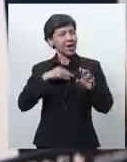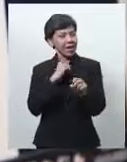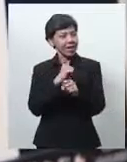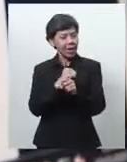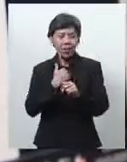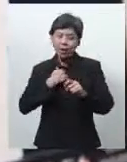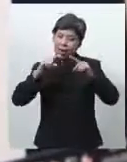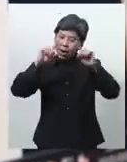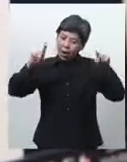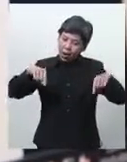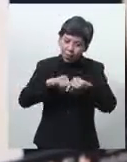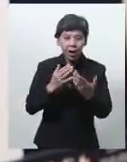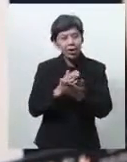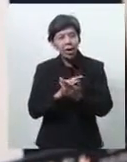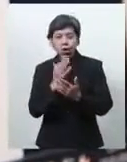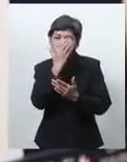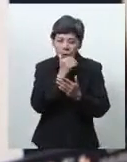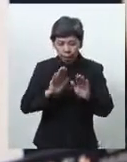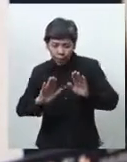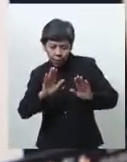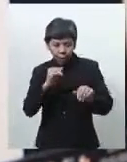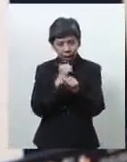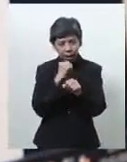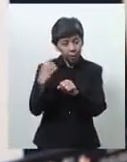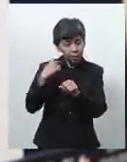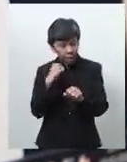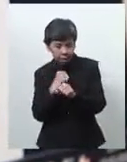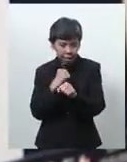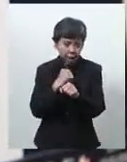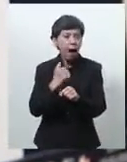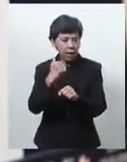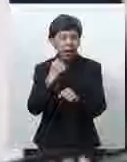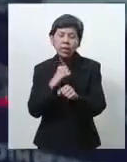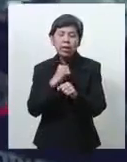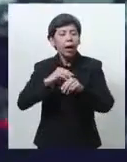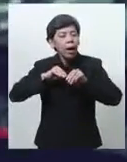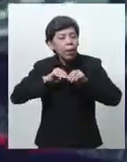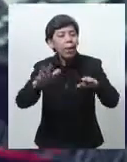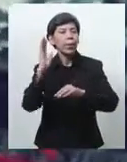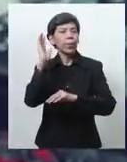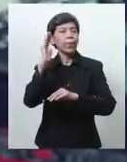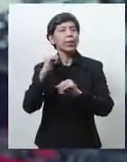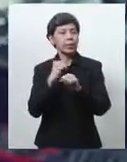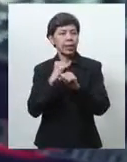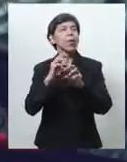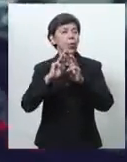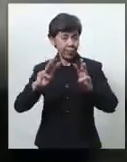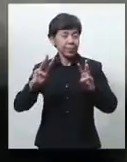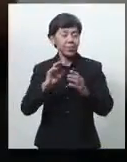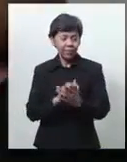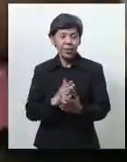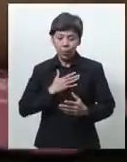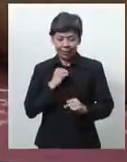ลเว็บไซต์อยู่ผมก็ทำป้ายทำโฆษณาอะไรออกแบบช่วยเขาครับตามที่เขาสั่งมาผมก็ทำเป็นการโปรโมทไปครับในเว็บไซต์ที่ท